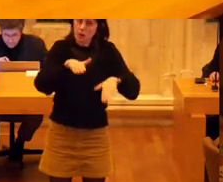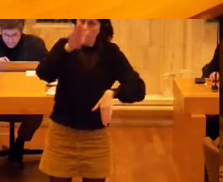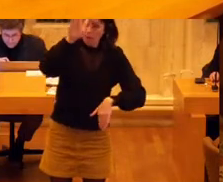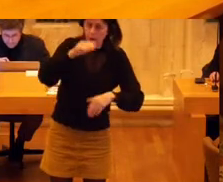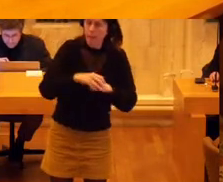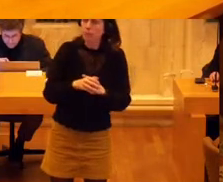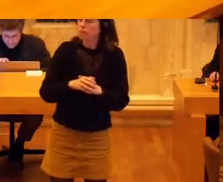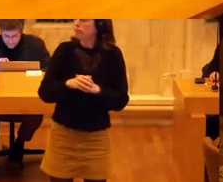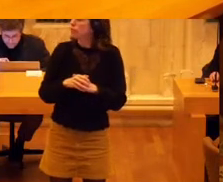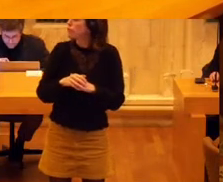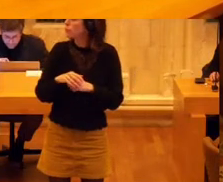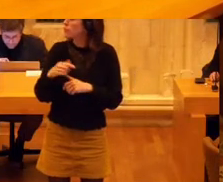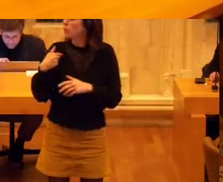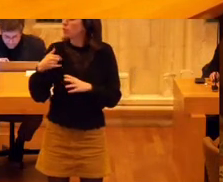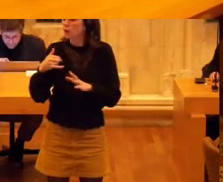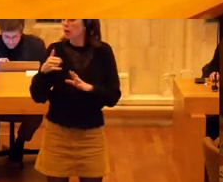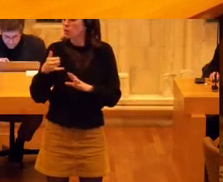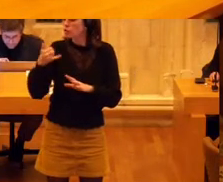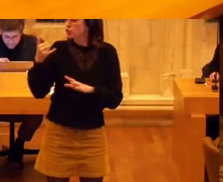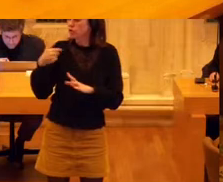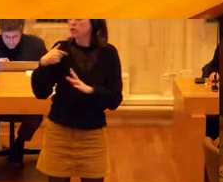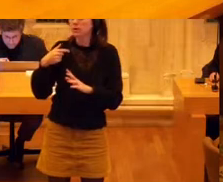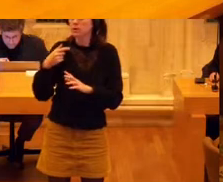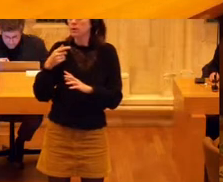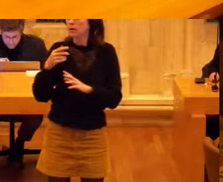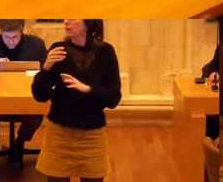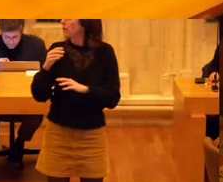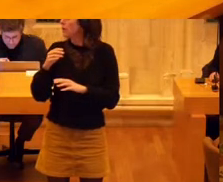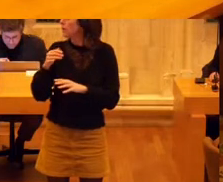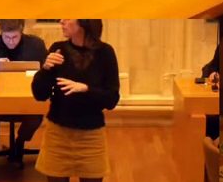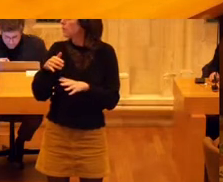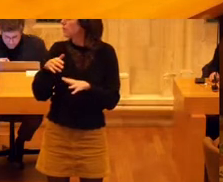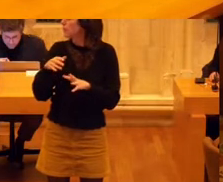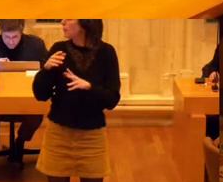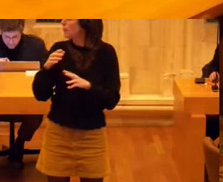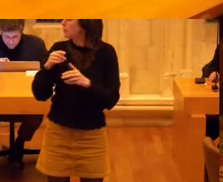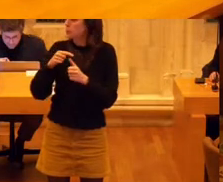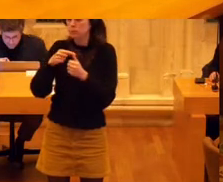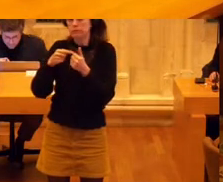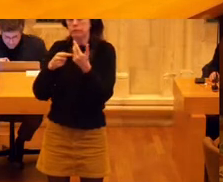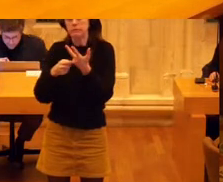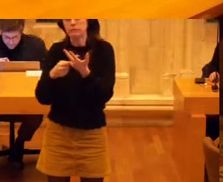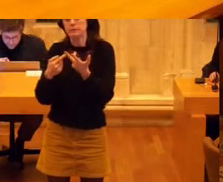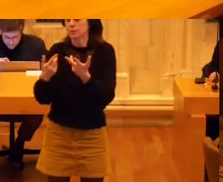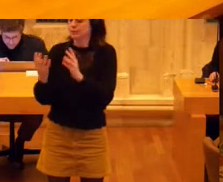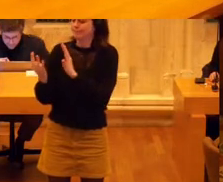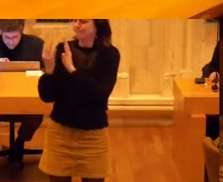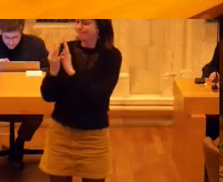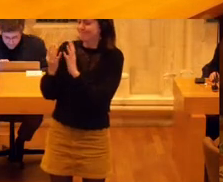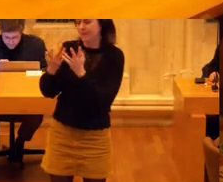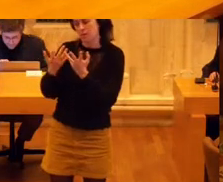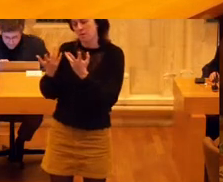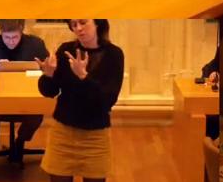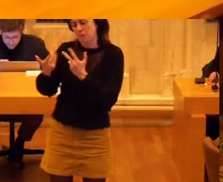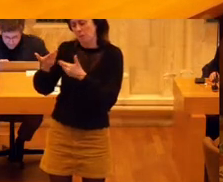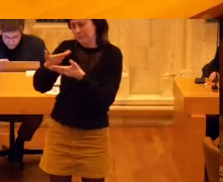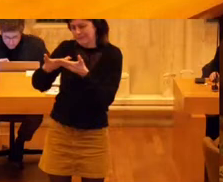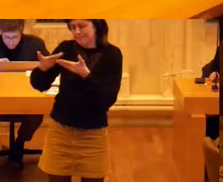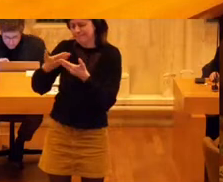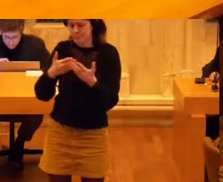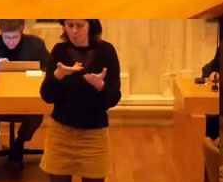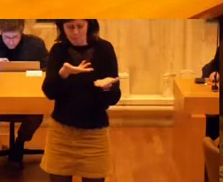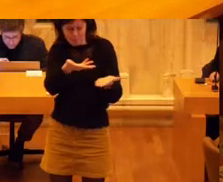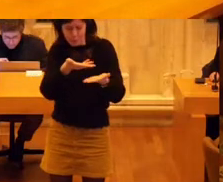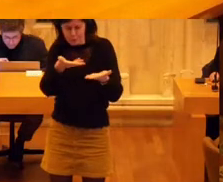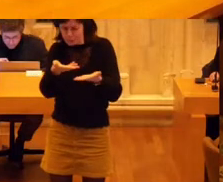jury avec Alexandra, Nicolas et Sophie, que je remercie encore pour le temps passé à mes côtés à étudier les